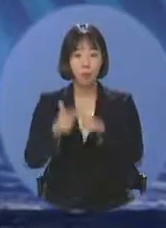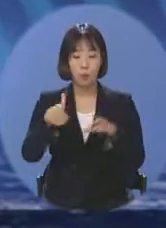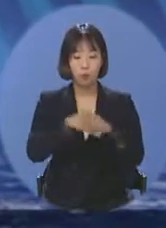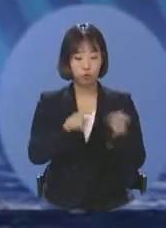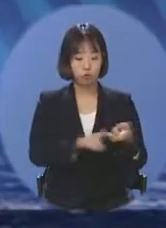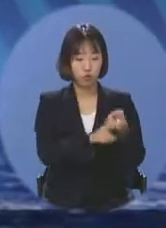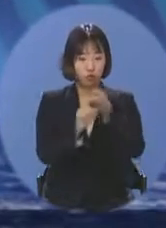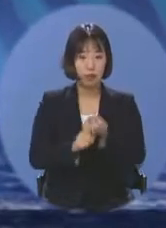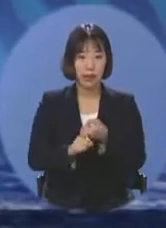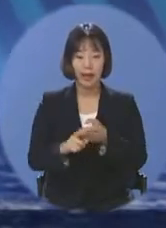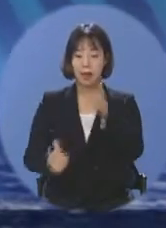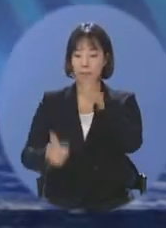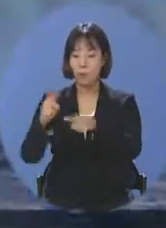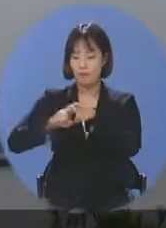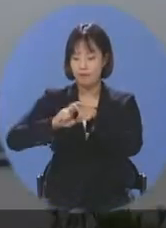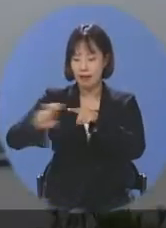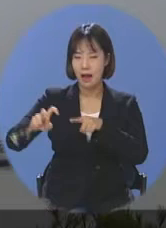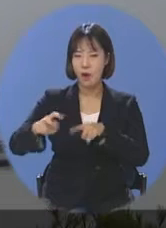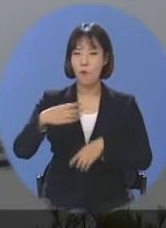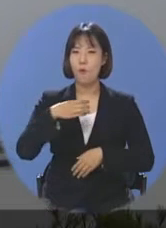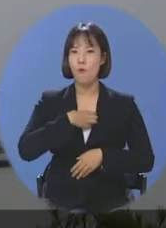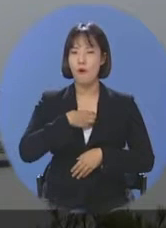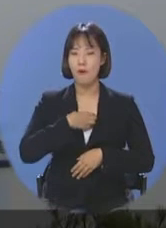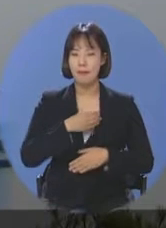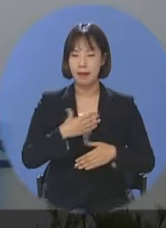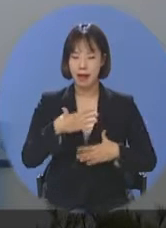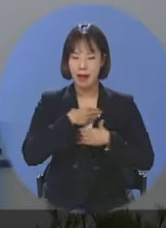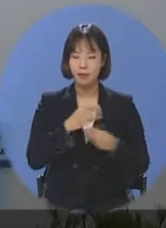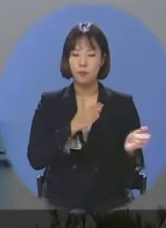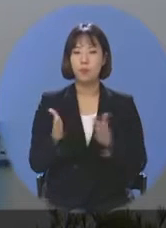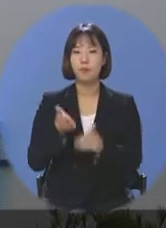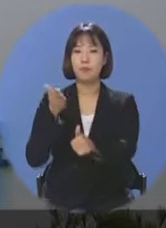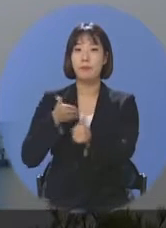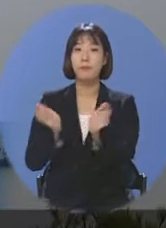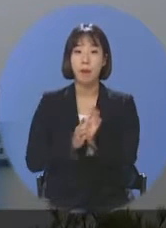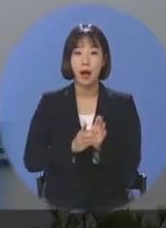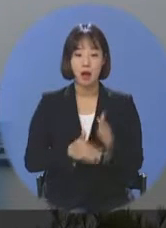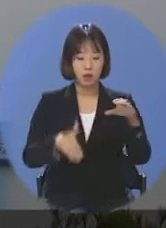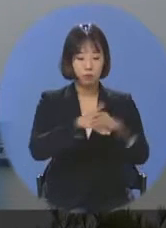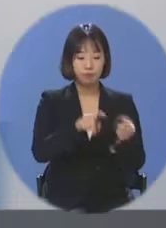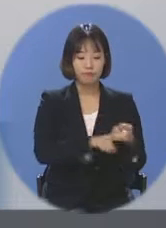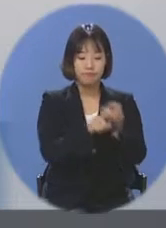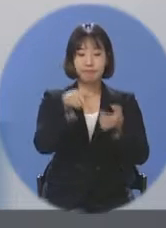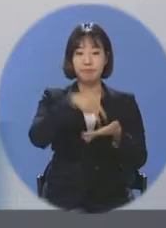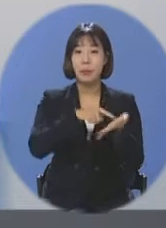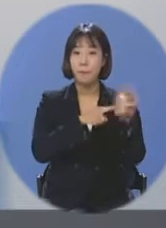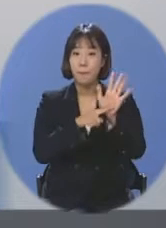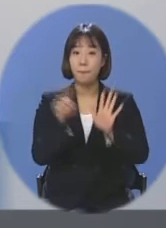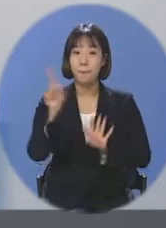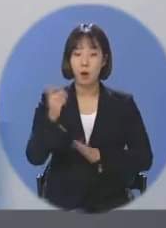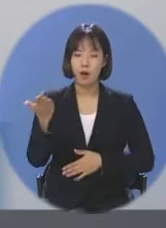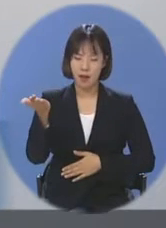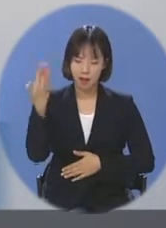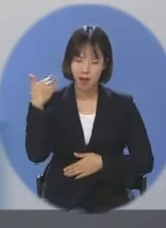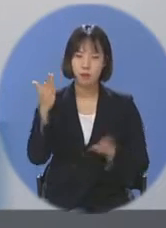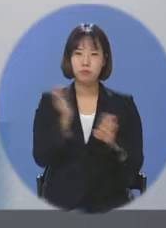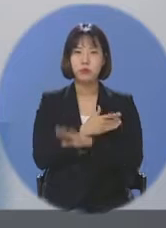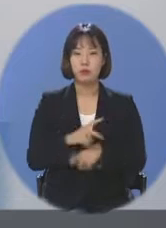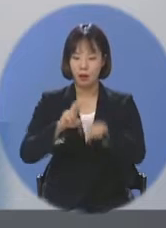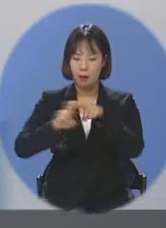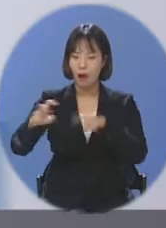목포문화연대가 목포 해상 케이블카의 안전대책 마련을 촉구하고 나섰습니다. 문화연대는 성명을 통해서 그동안 안전 문제에 대한 지적이